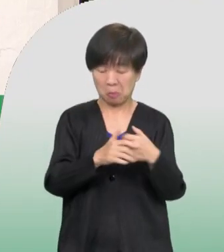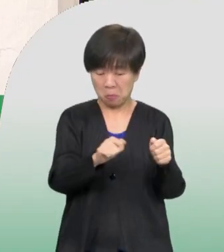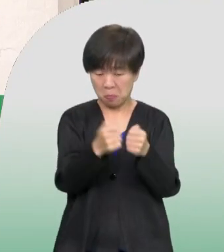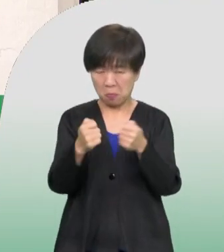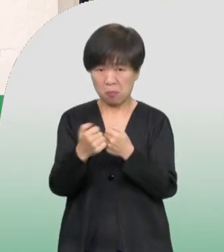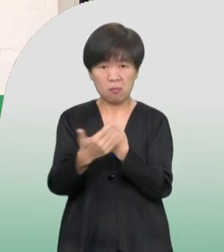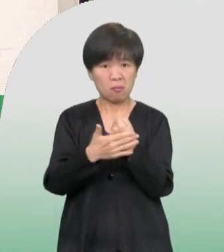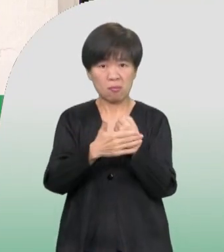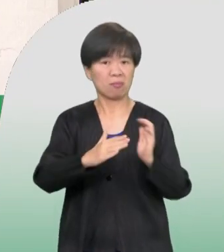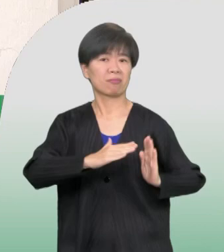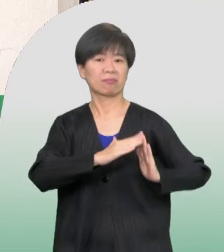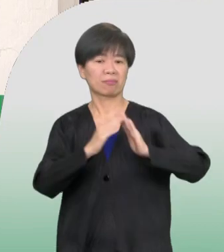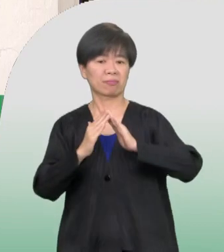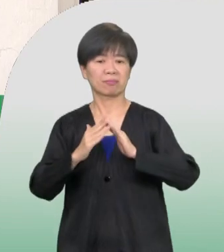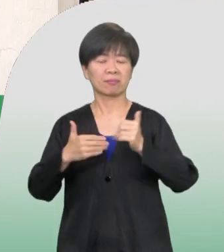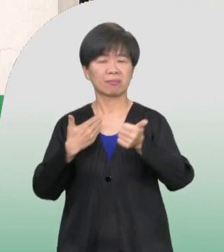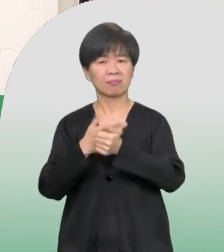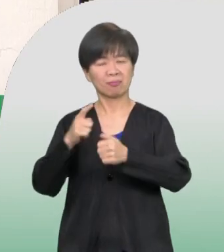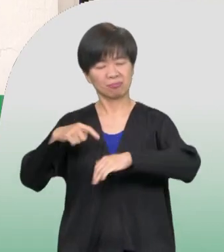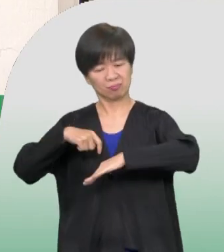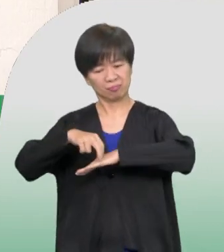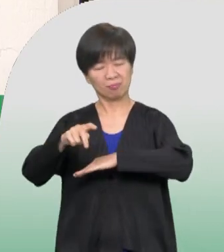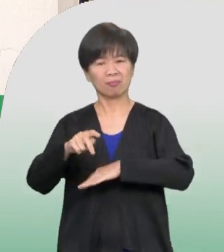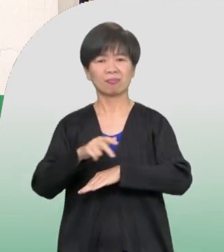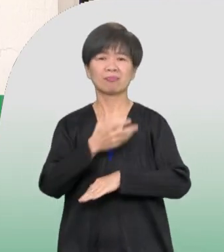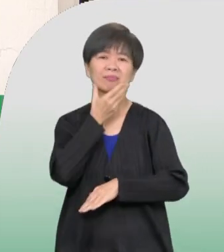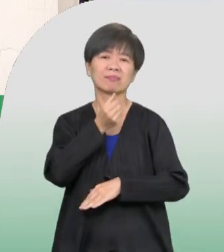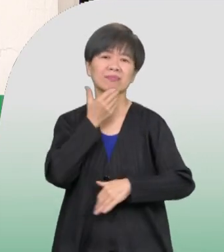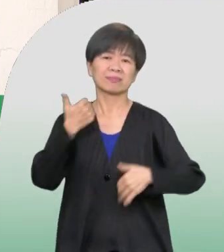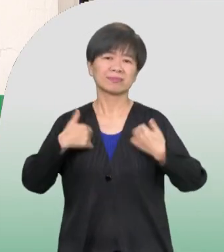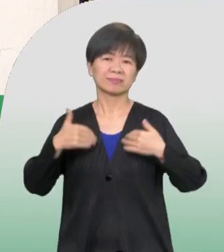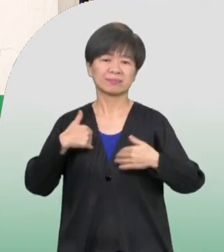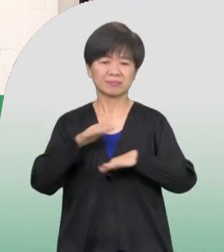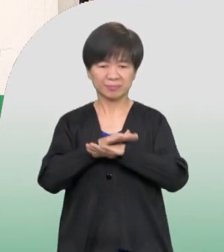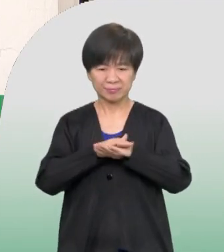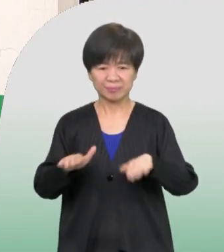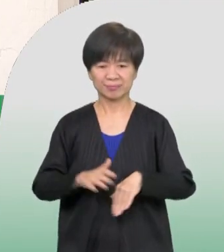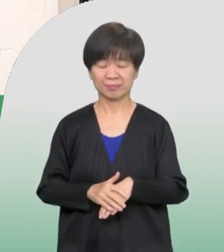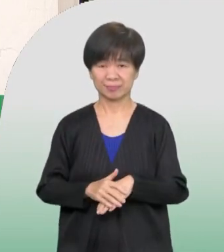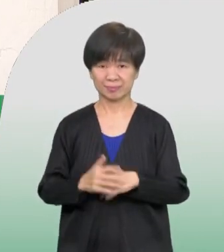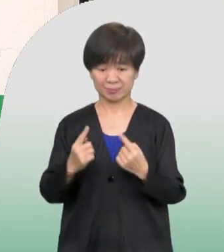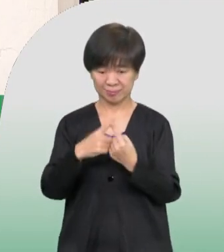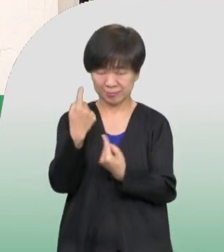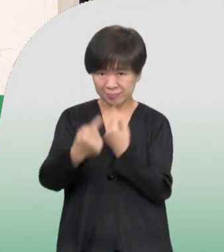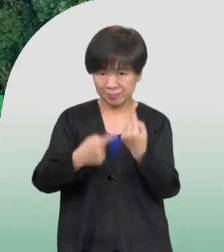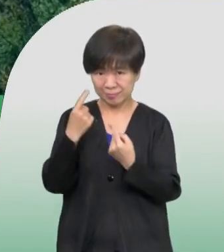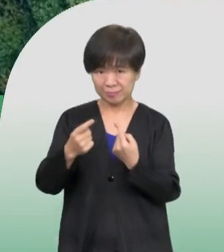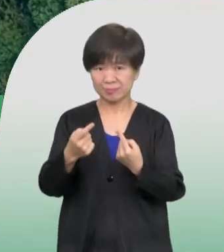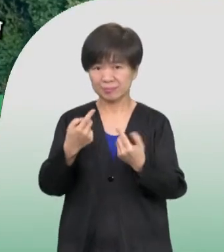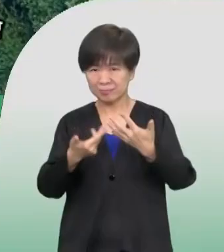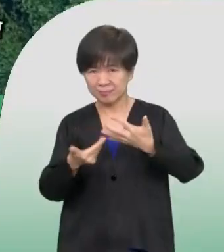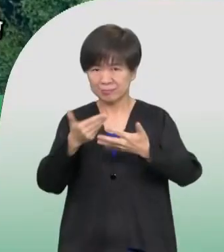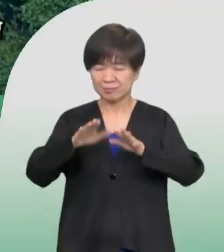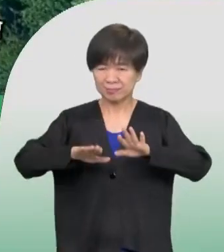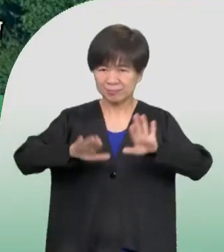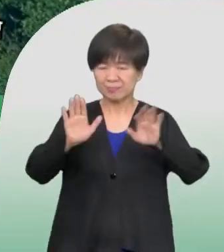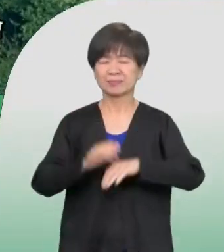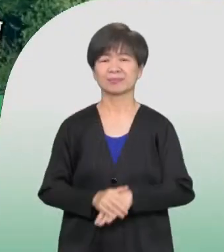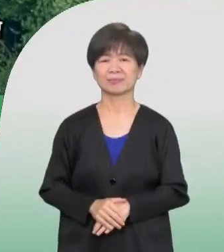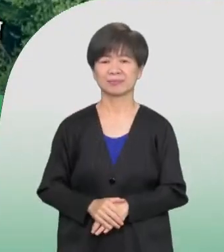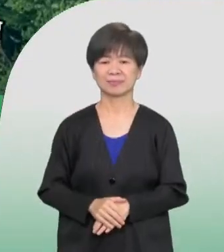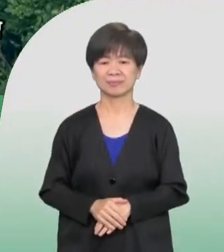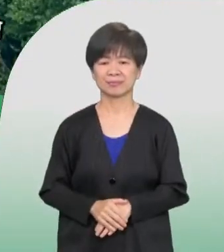护，本人行路畅快，本人行路安全，年一来有些，真有进一步嘅发展嘅机会。 马来